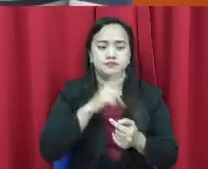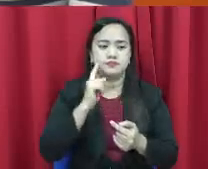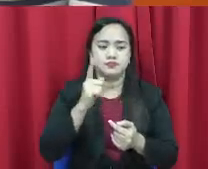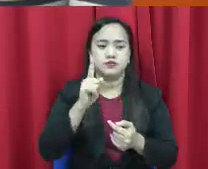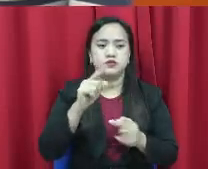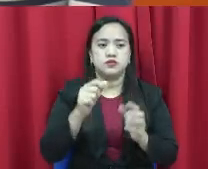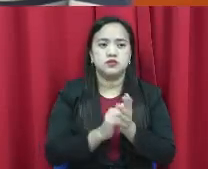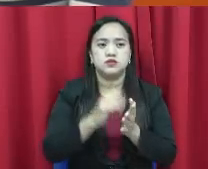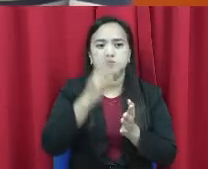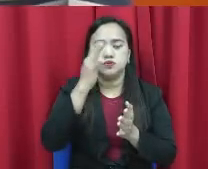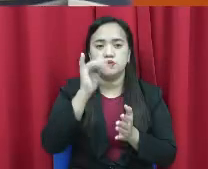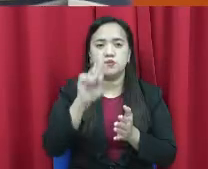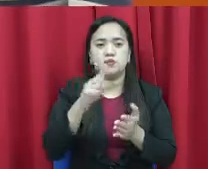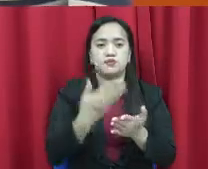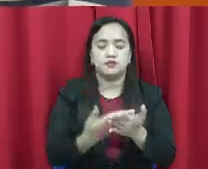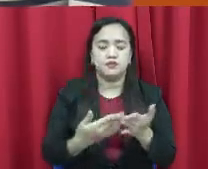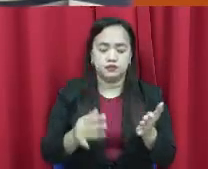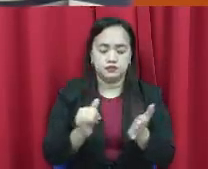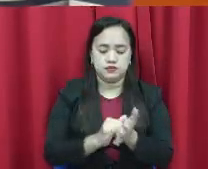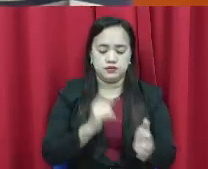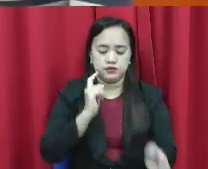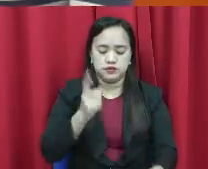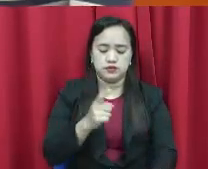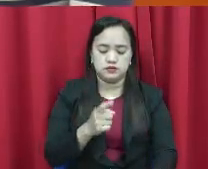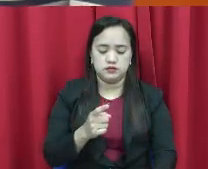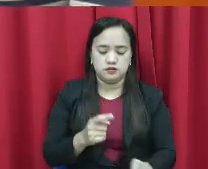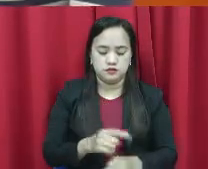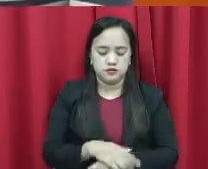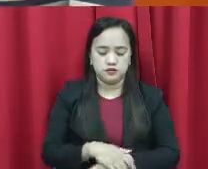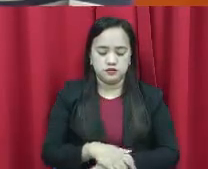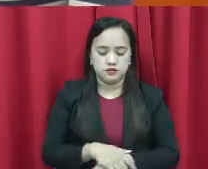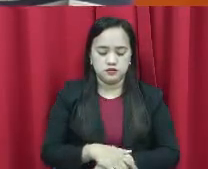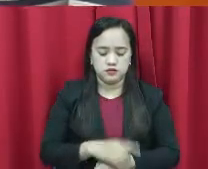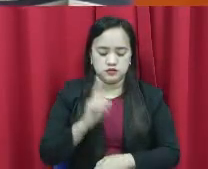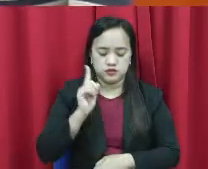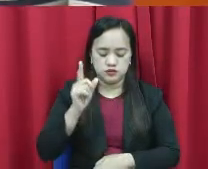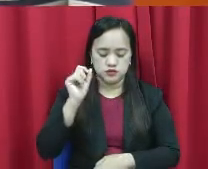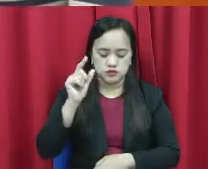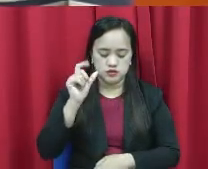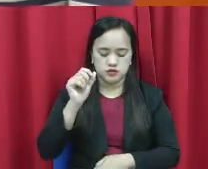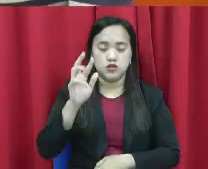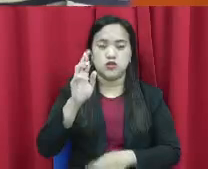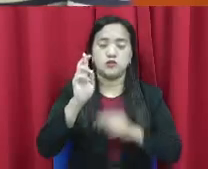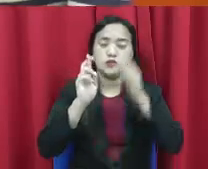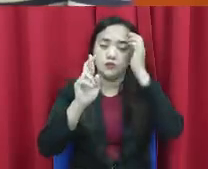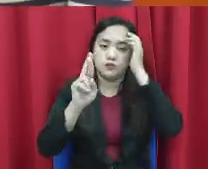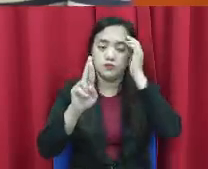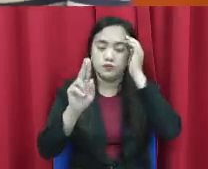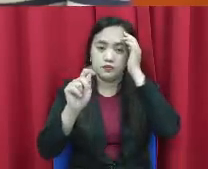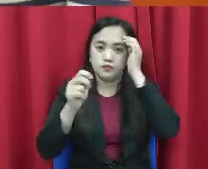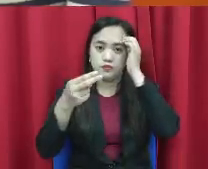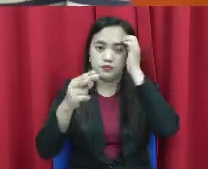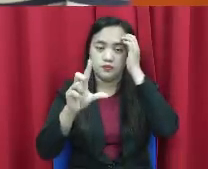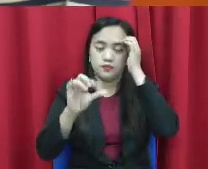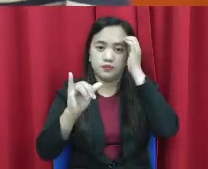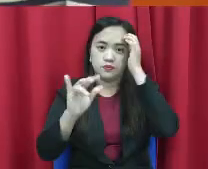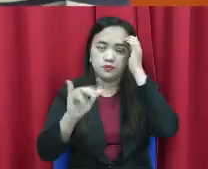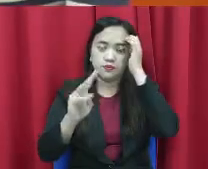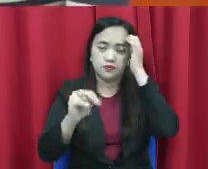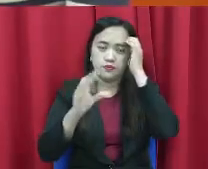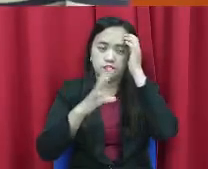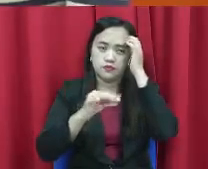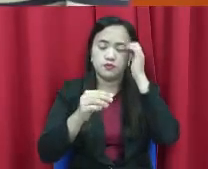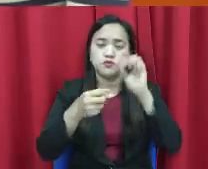isang bagay na pinapasalamatan ko na pinahayag ko sa kanya kay Sabi ko kay ma'am R ako Talagang bless ako doon sa nangyaring father's